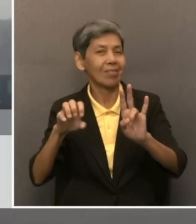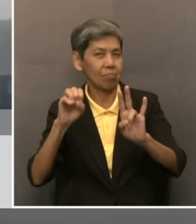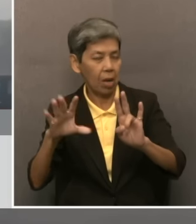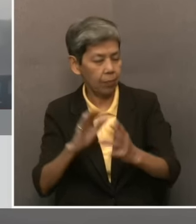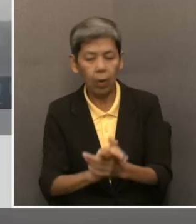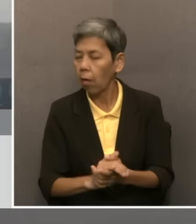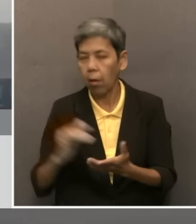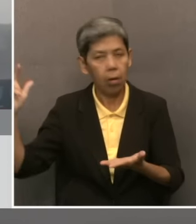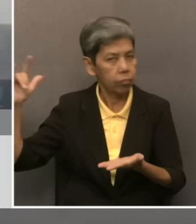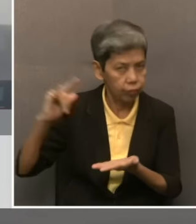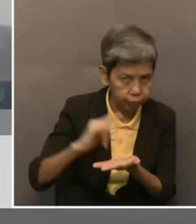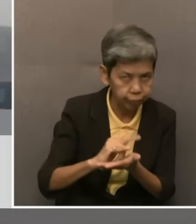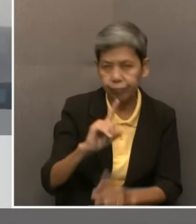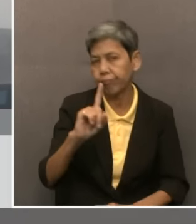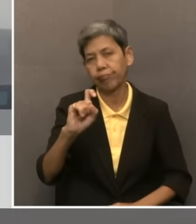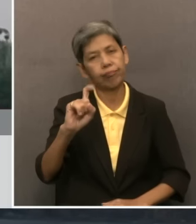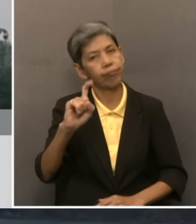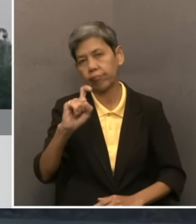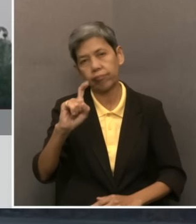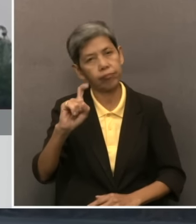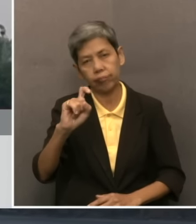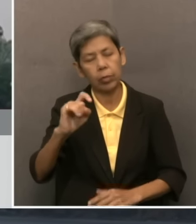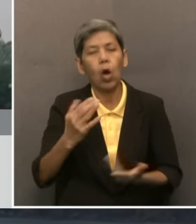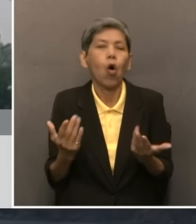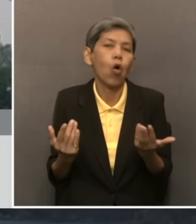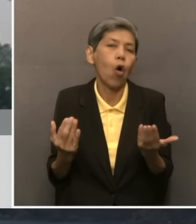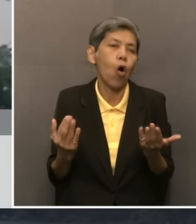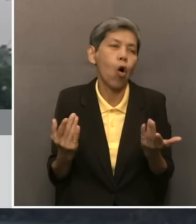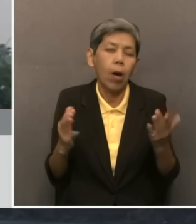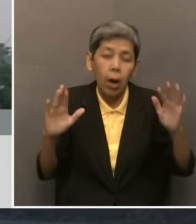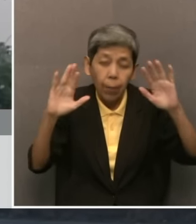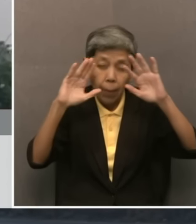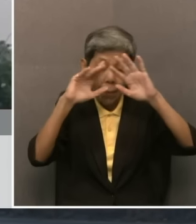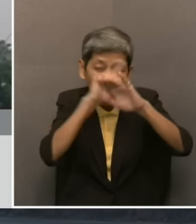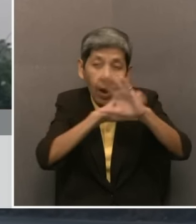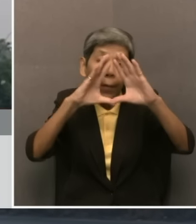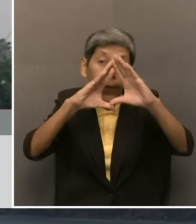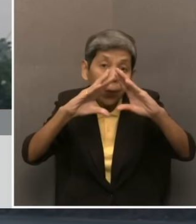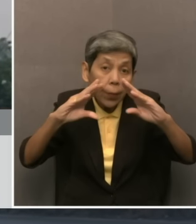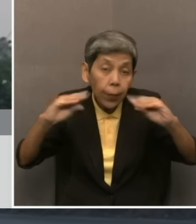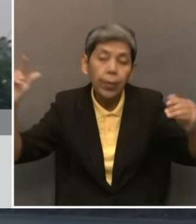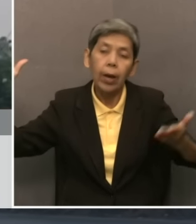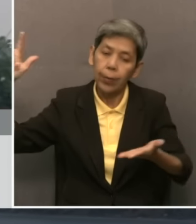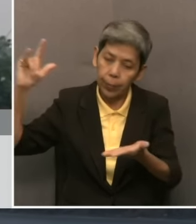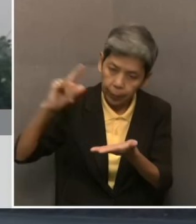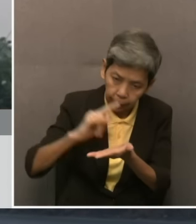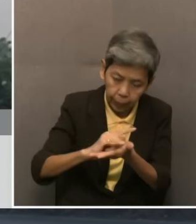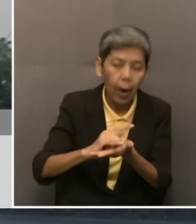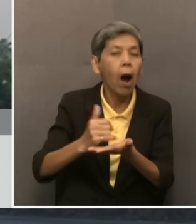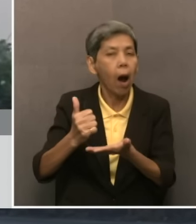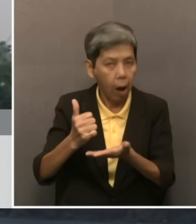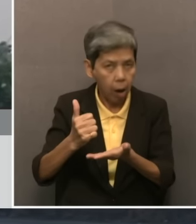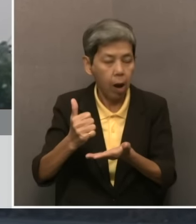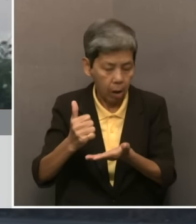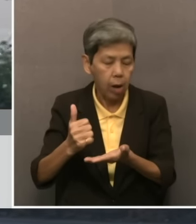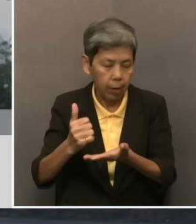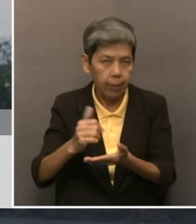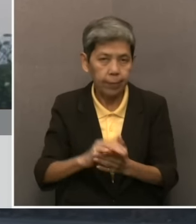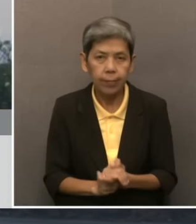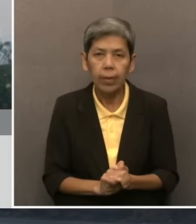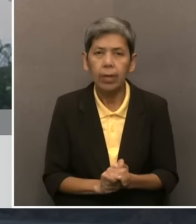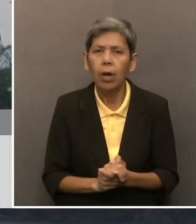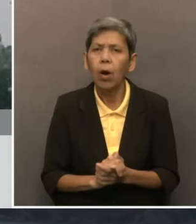ไม่สามารถนำเครื่องลงจอดได้ต้องรอให้หมอกนั้นบางลงก่อนนะคะจึงจะกลับมาอีกครั้งหนึ่งค่ะ ขณะที่สำนัก